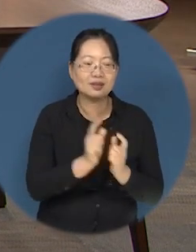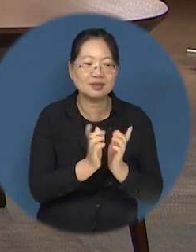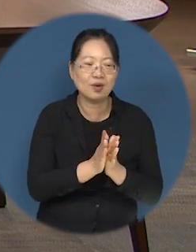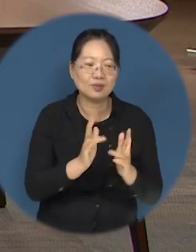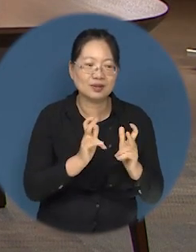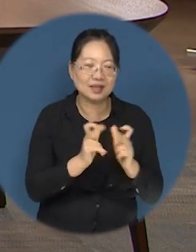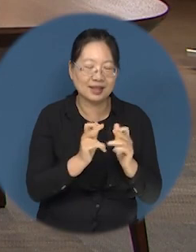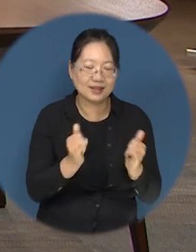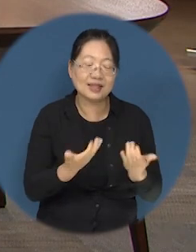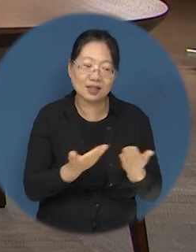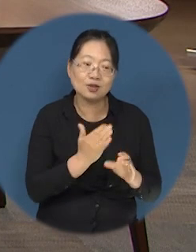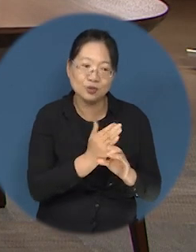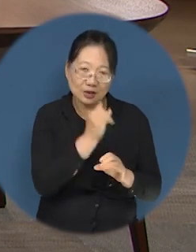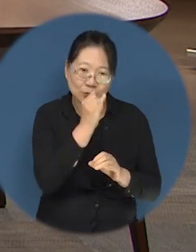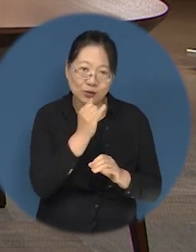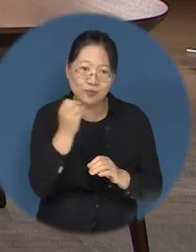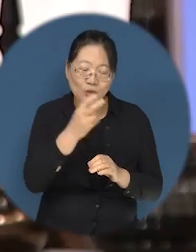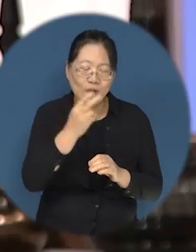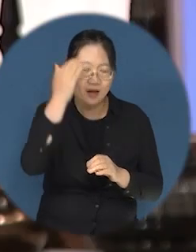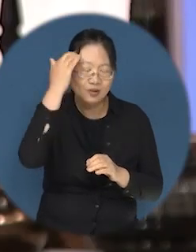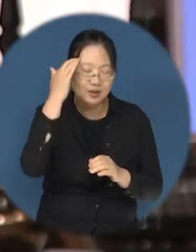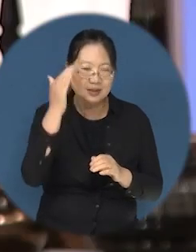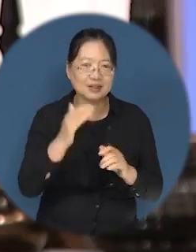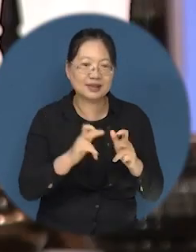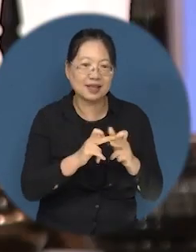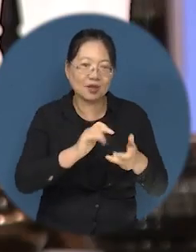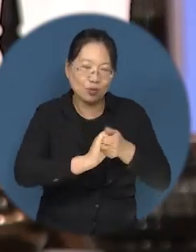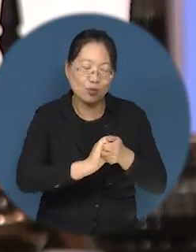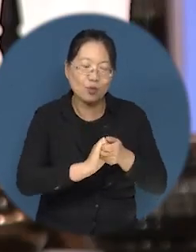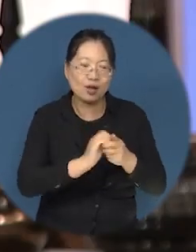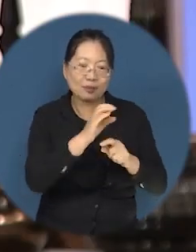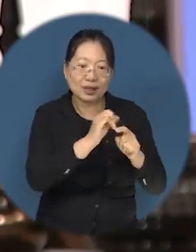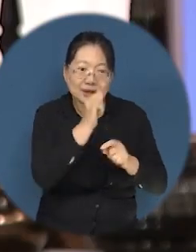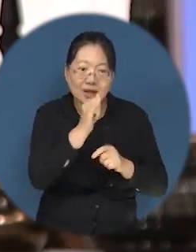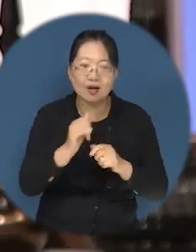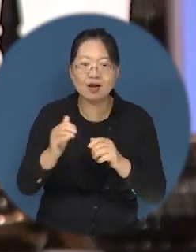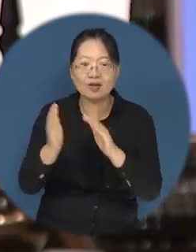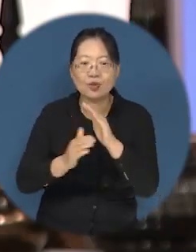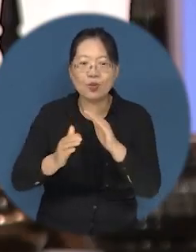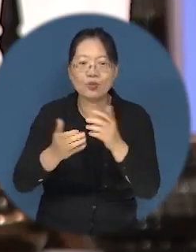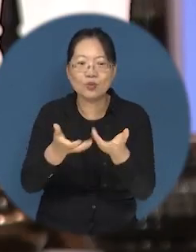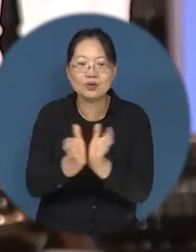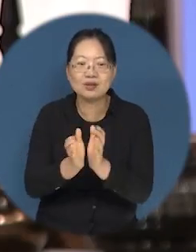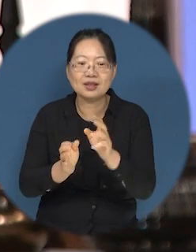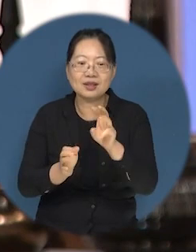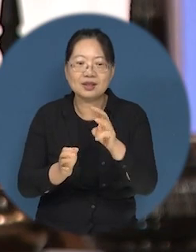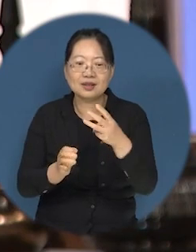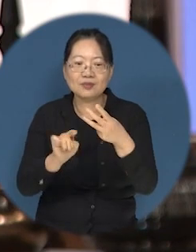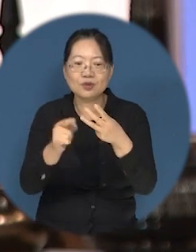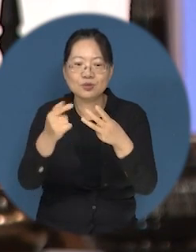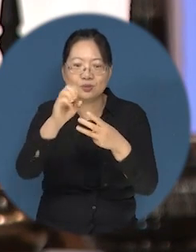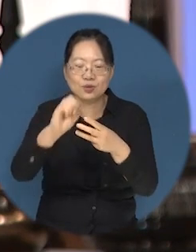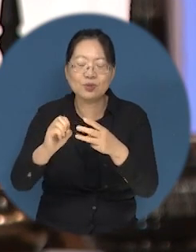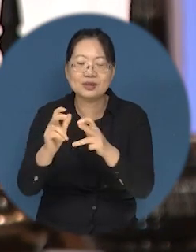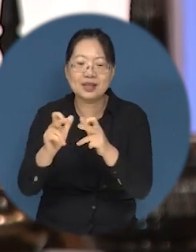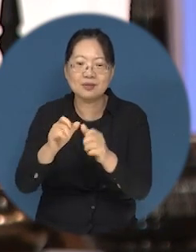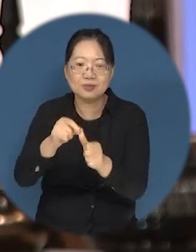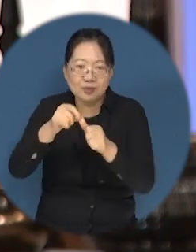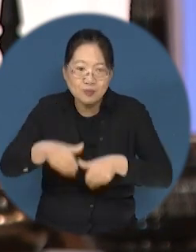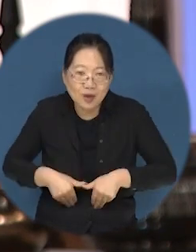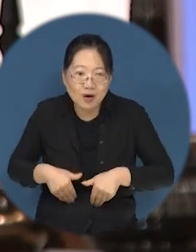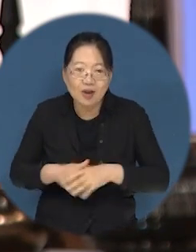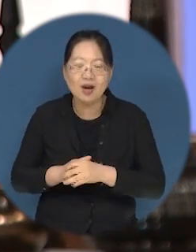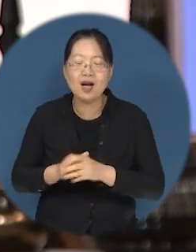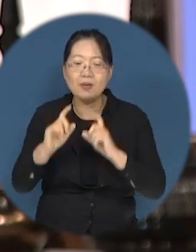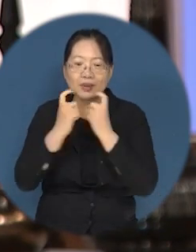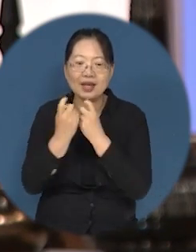관공서는 장애인 고용 의무 비율이 있지 않나요? 그 관공서는 3.6% 의무 비율이 있고요. 예. 그다음에 이 민간